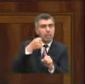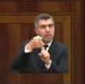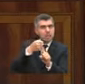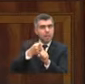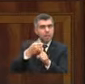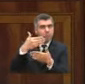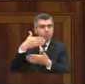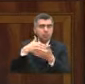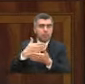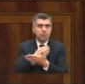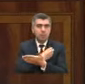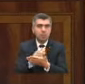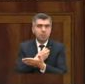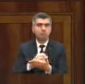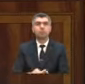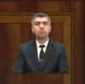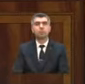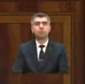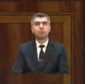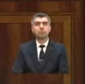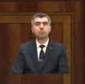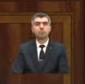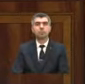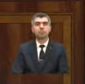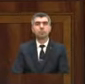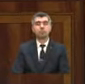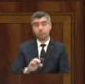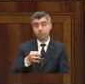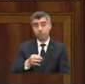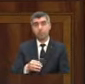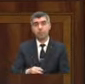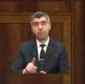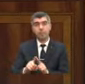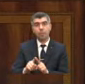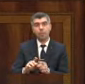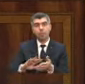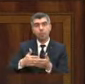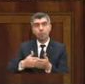بعض الاقتراحات، فمنهم هو تحيين